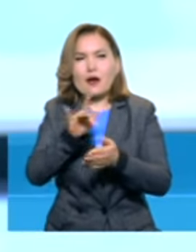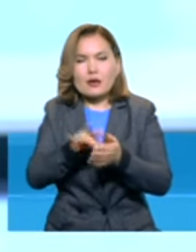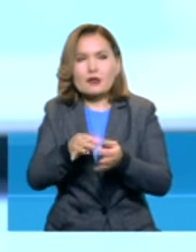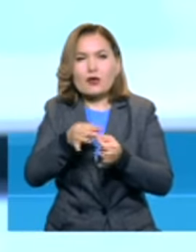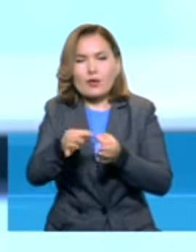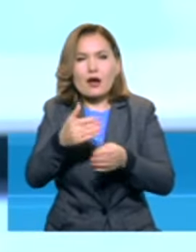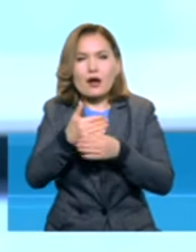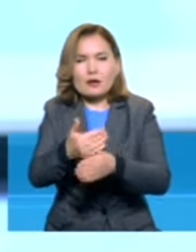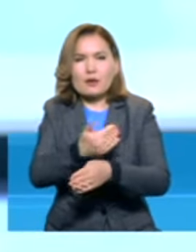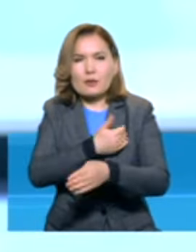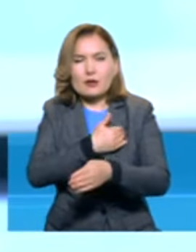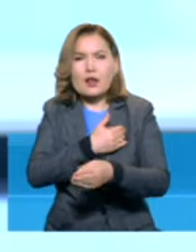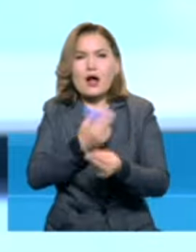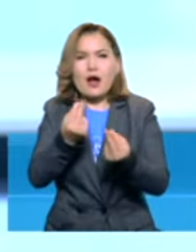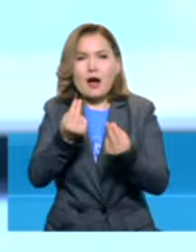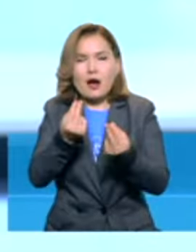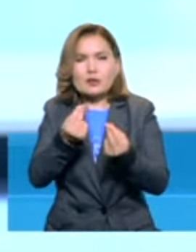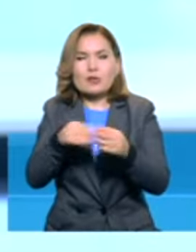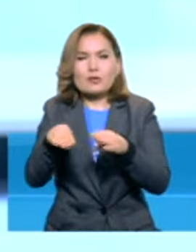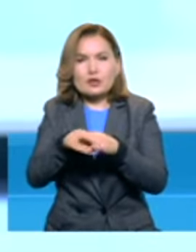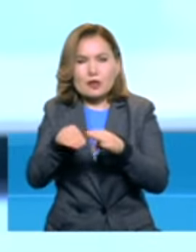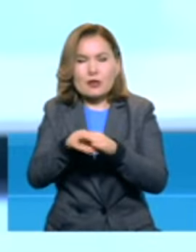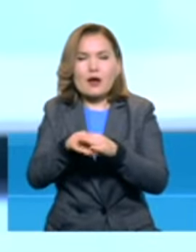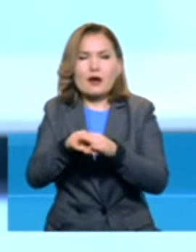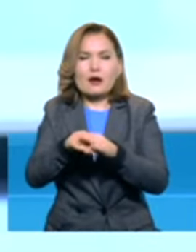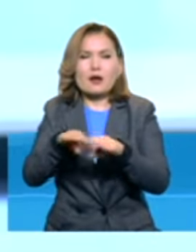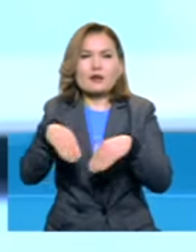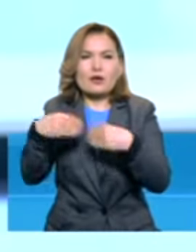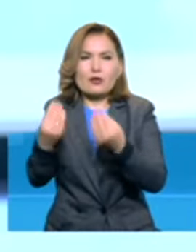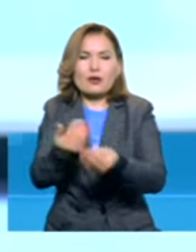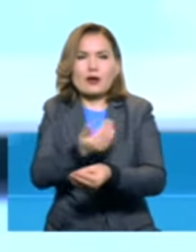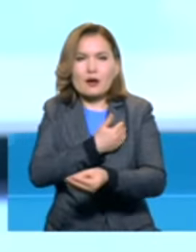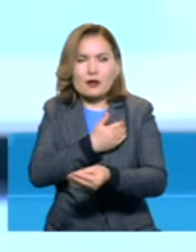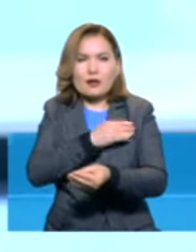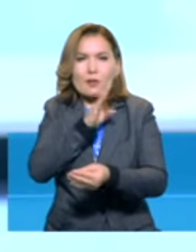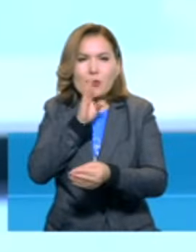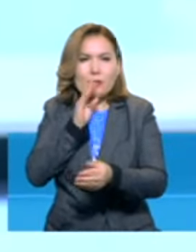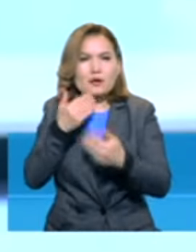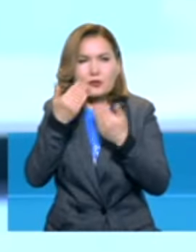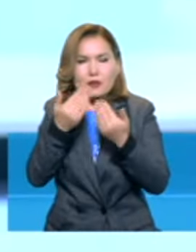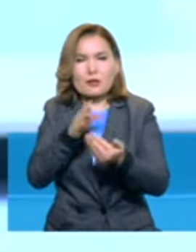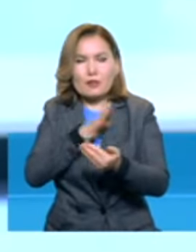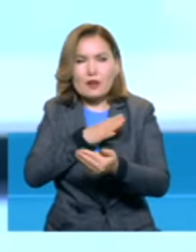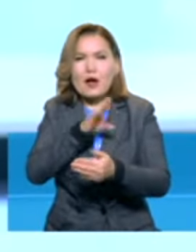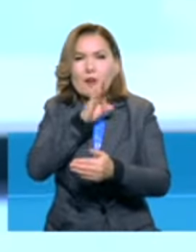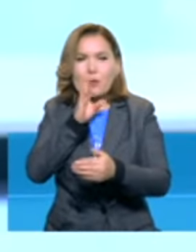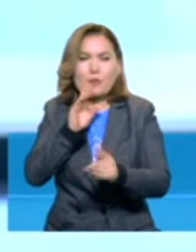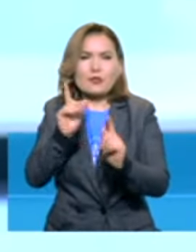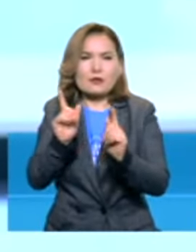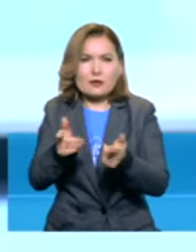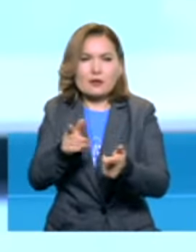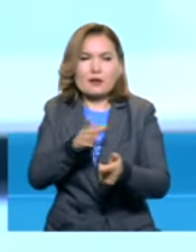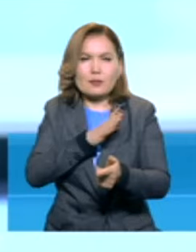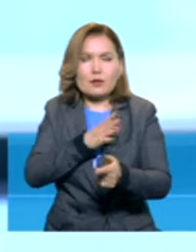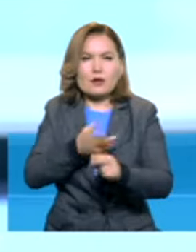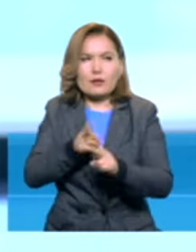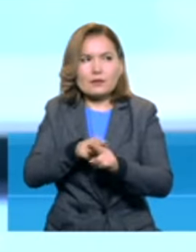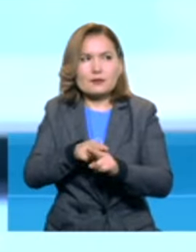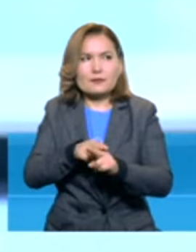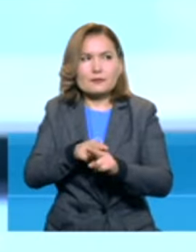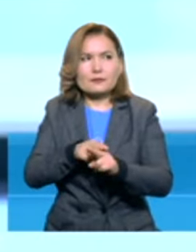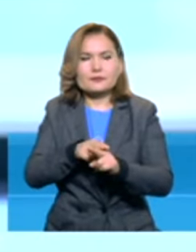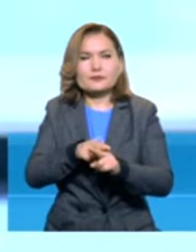құлсардағыларға. Сөйтіп мен мамама айттым, ертең есіп апарып берейінші копилкамды құлсарларға көмек ретінде